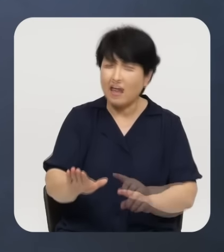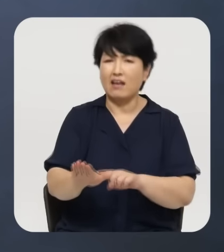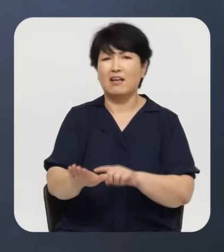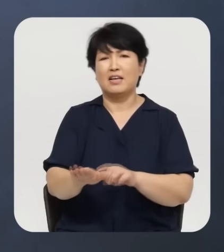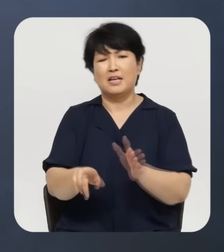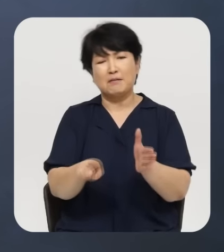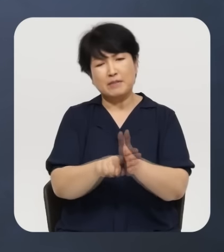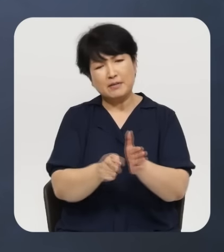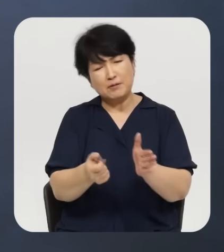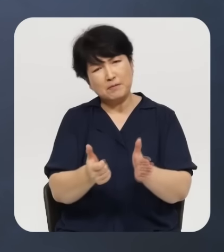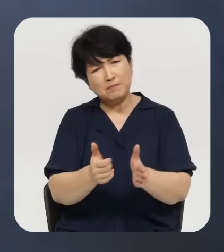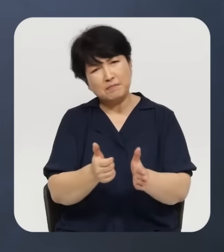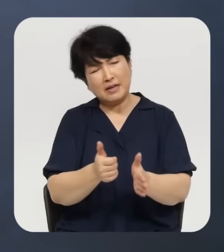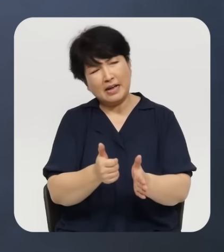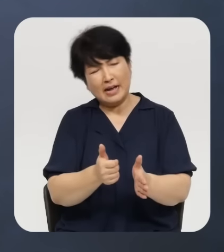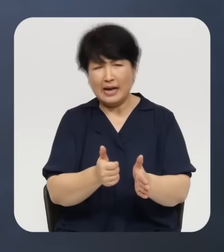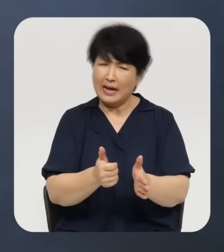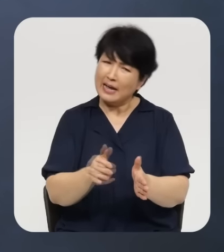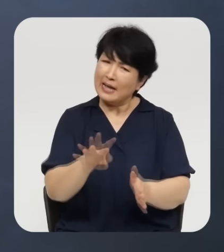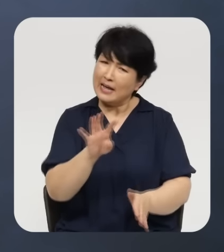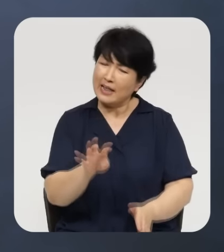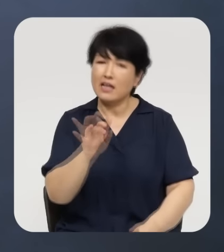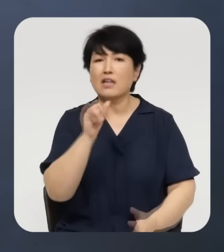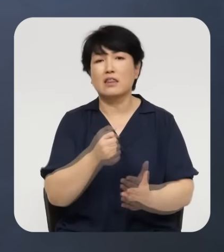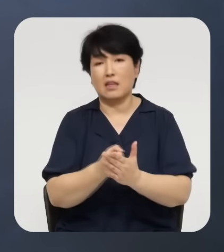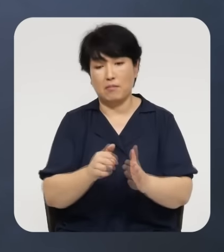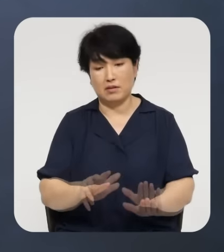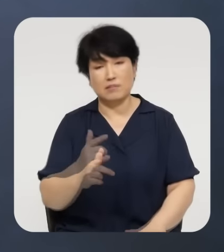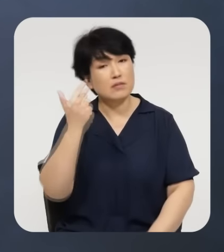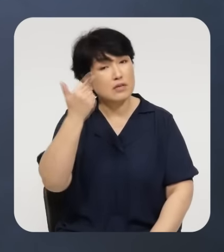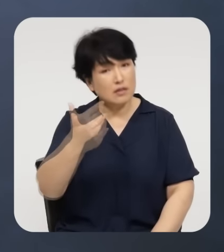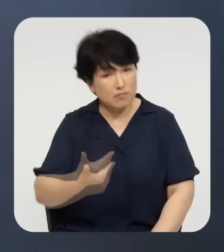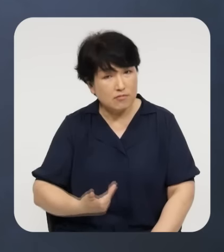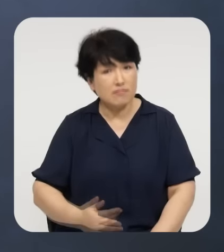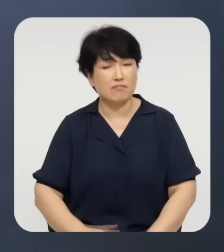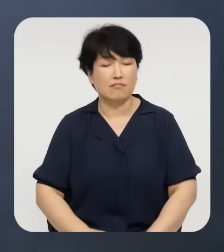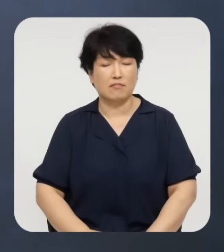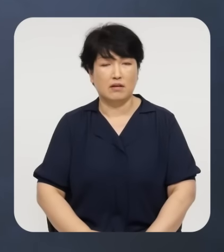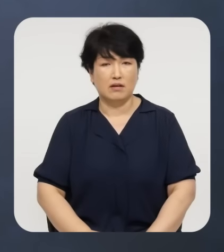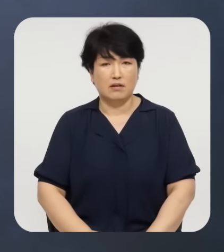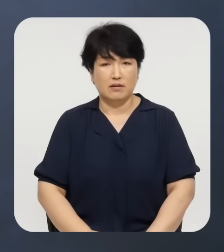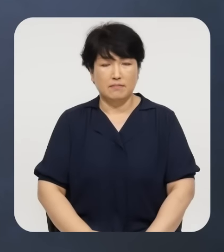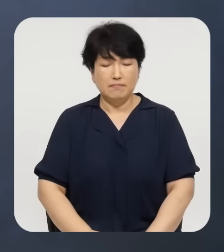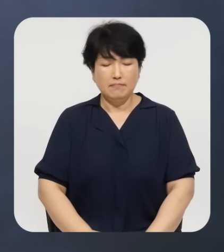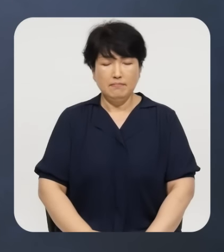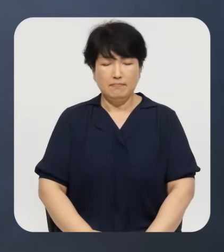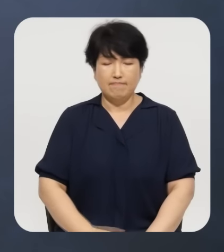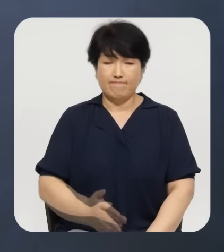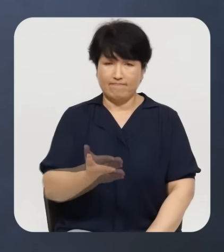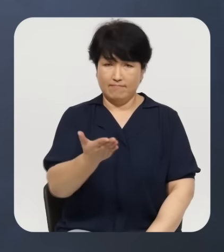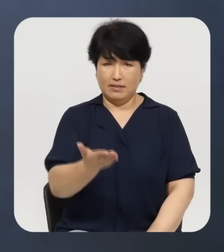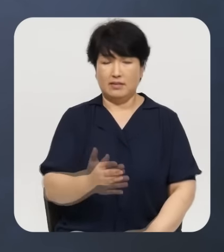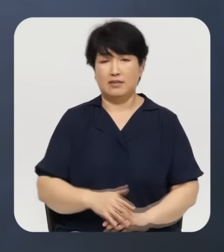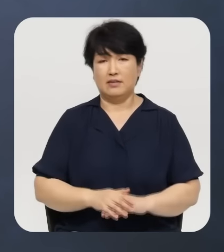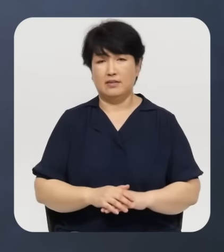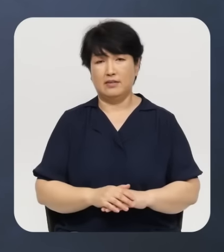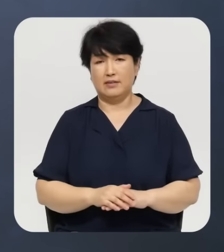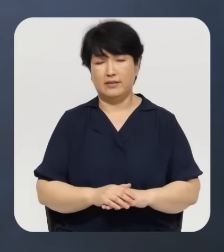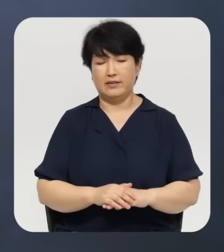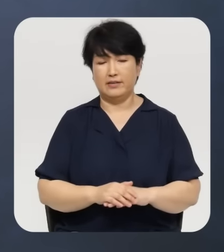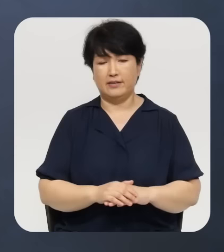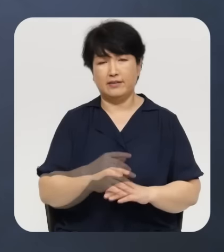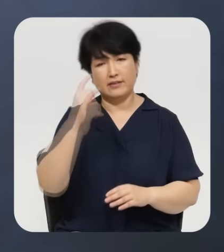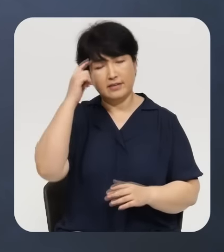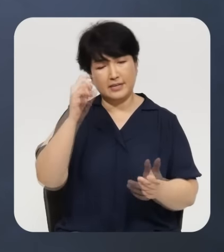하는 안 믿어지는 구석이 있으니까 이제 이런 질문을 하는 거예요. 그러니까 치료법은